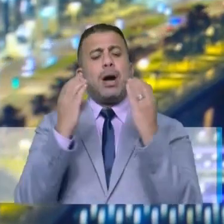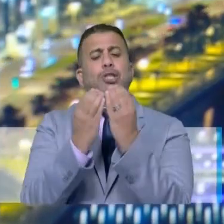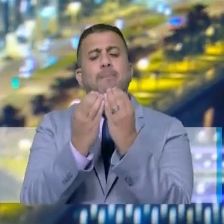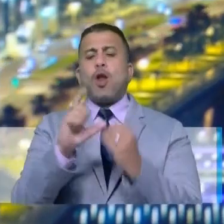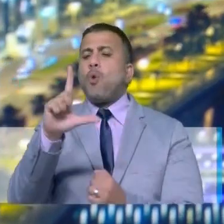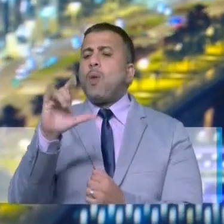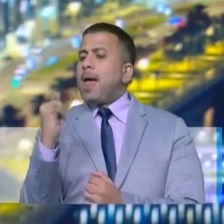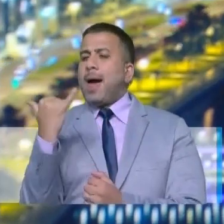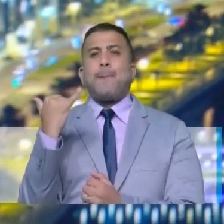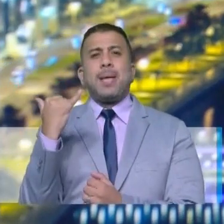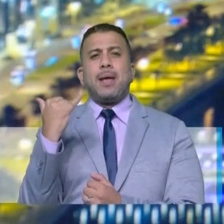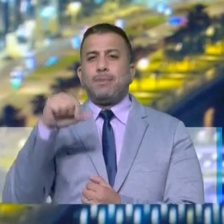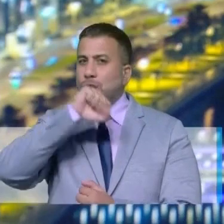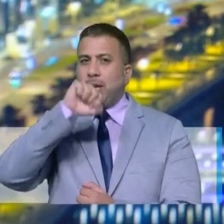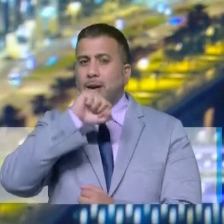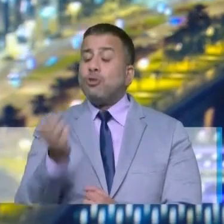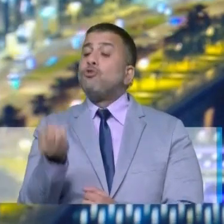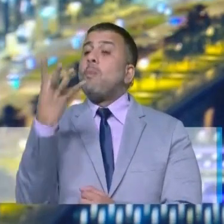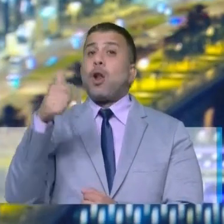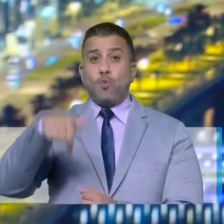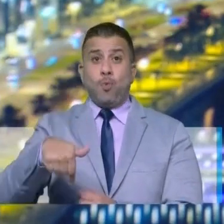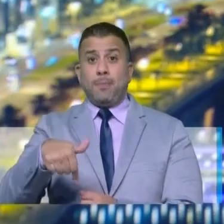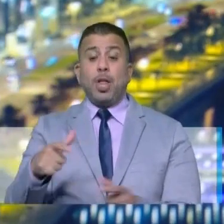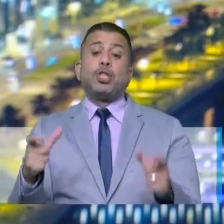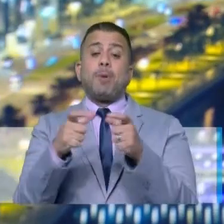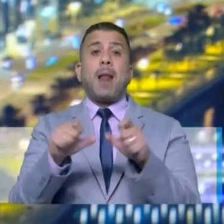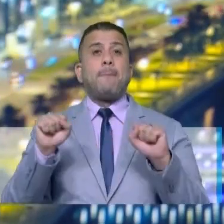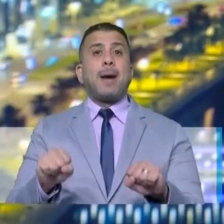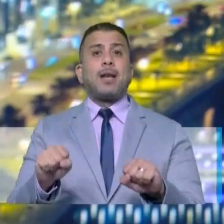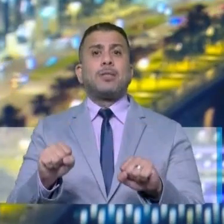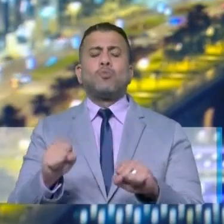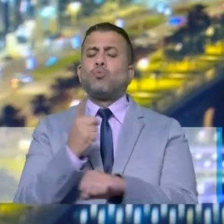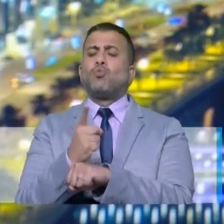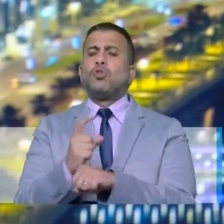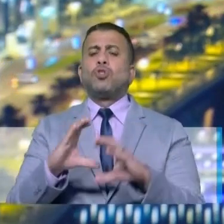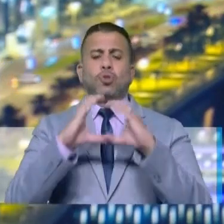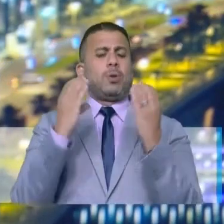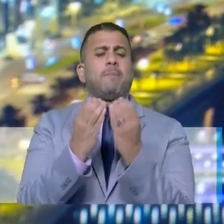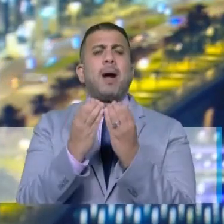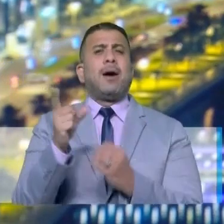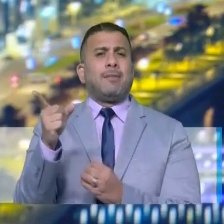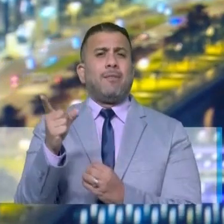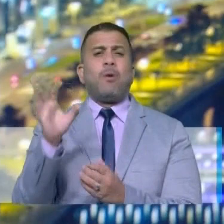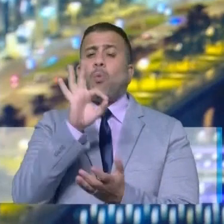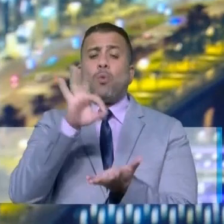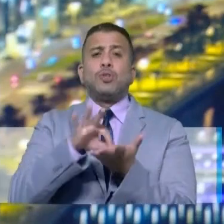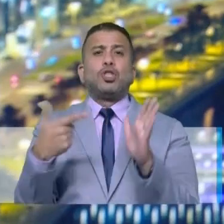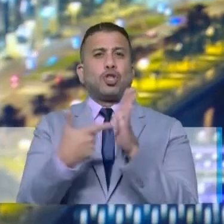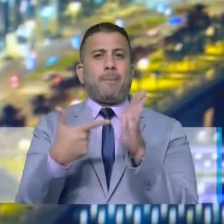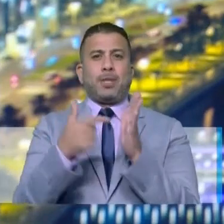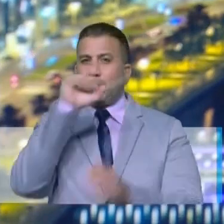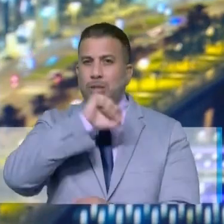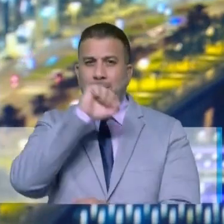لمجمع اللغه العربيه بالشارقه صباح اليوم اجتماع مجلس امناء المجمع في مقره بالمدينه